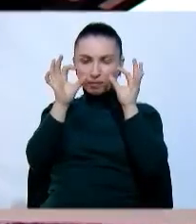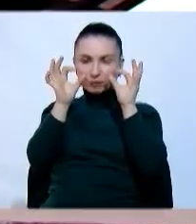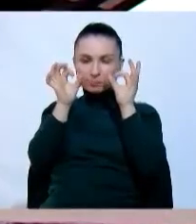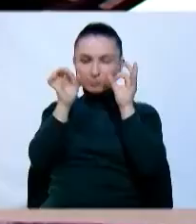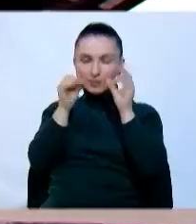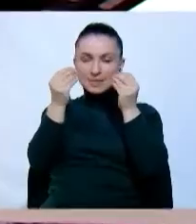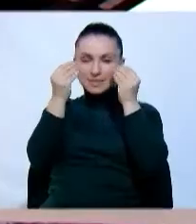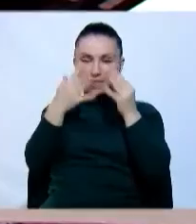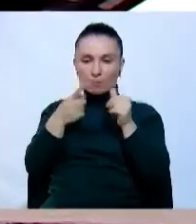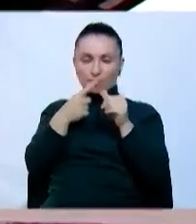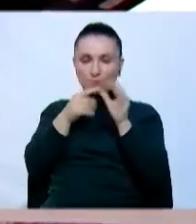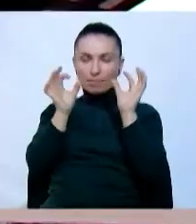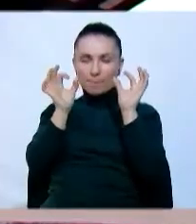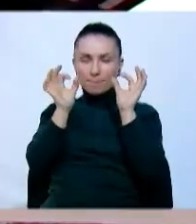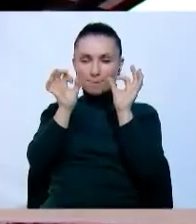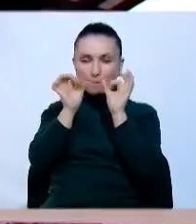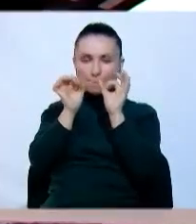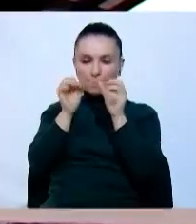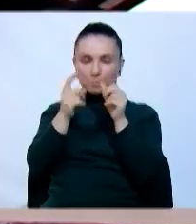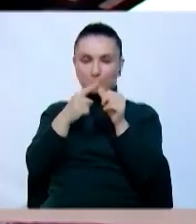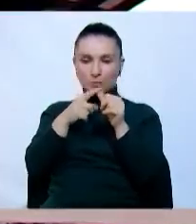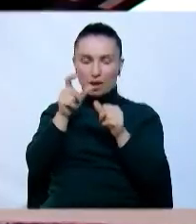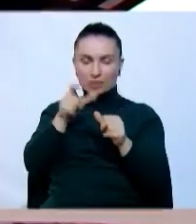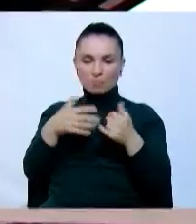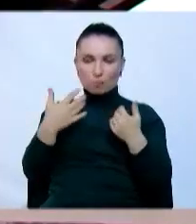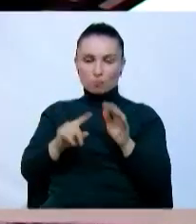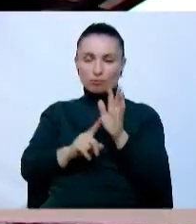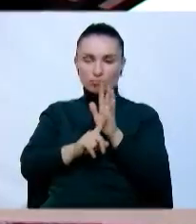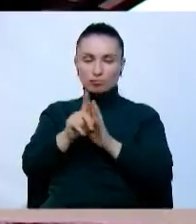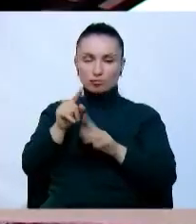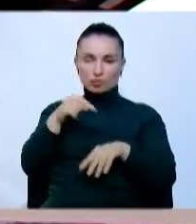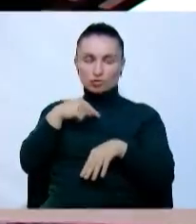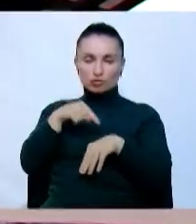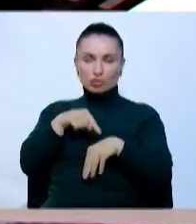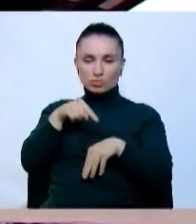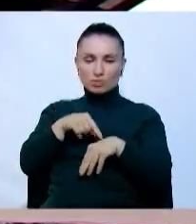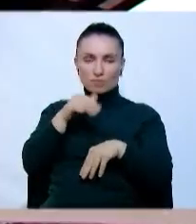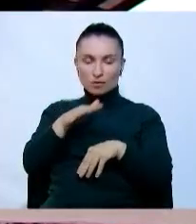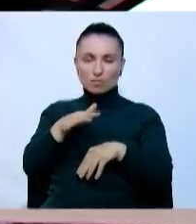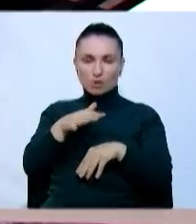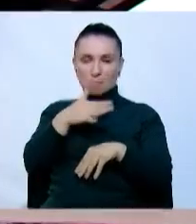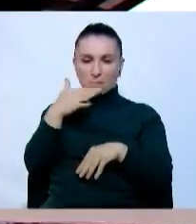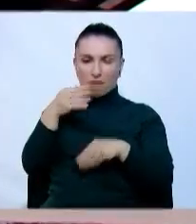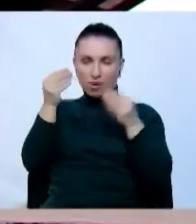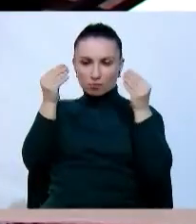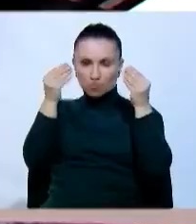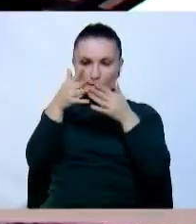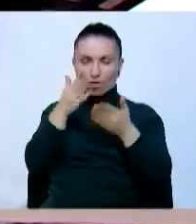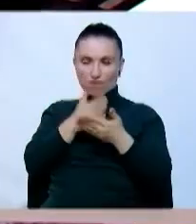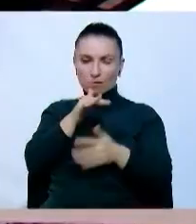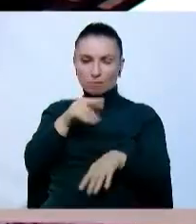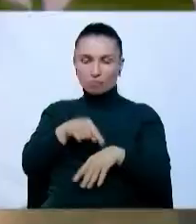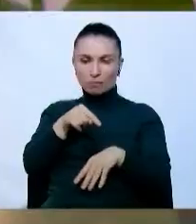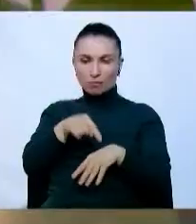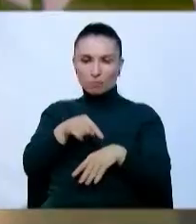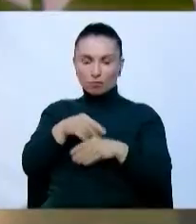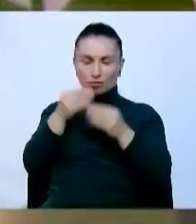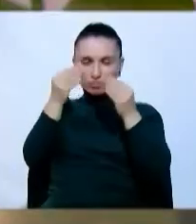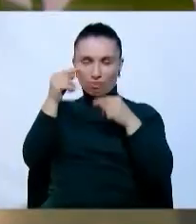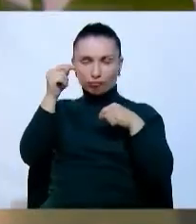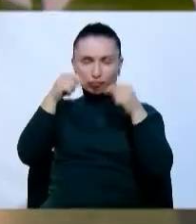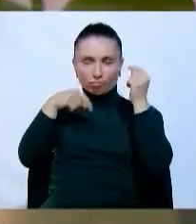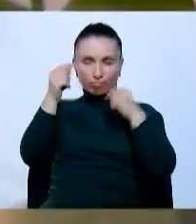რაც თავისთავად ადამიანს უქმნის შეგრძნებას, რომ მას ბევრი ცრემლი მოზის და ცრემდენ